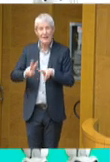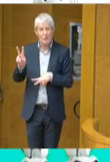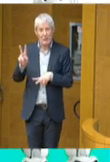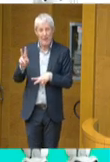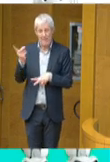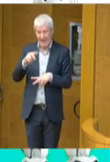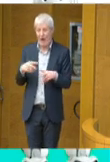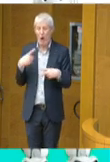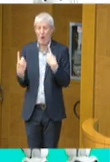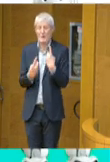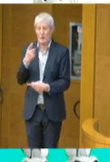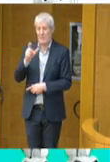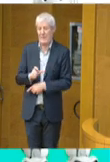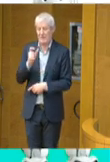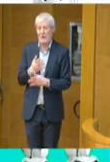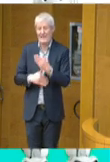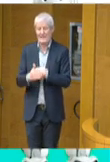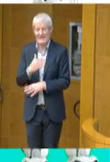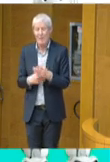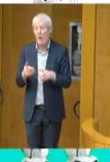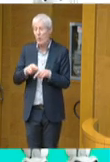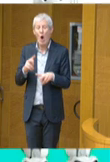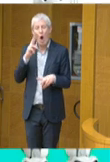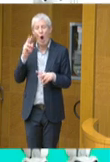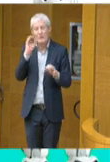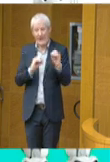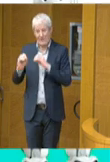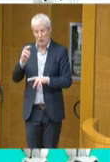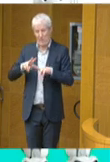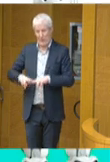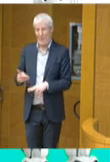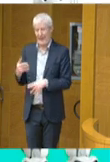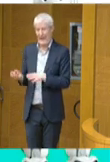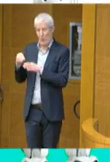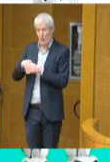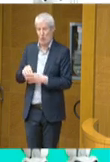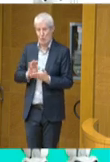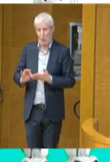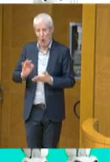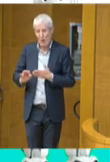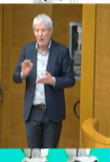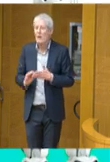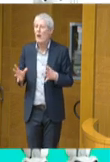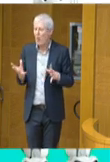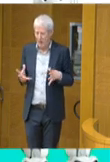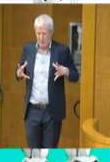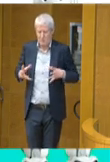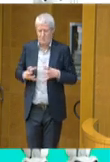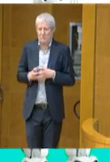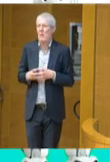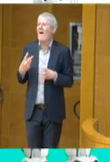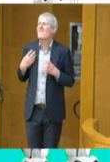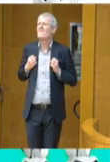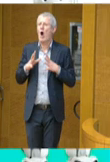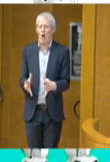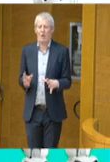Nazionale sulla condizione delle persone con disabilità e l'Osservatorio Permanente per l'inclusione scolastica incarnano la nostra